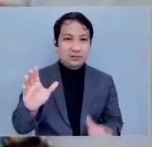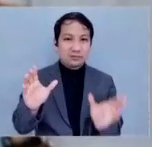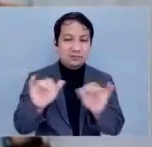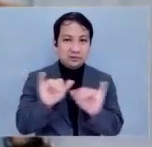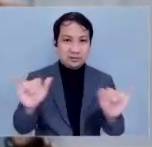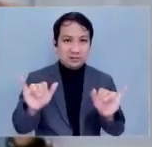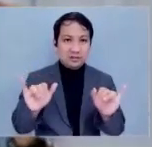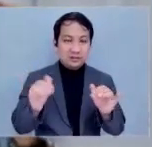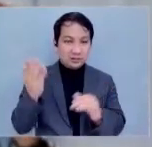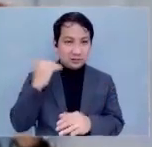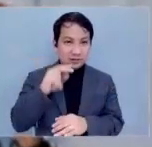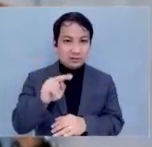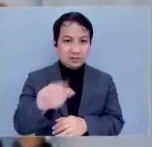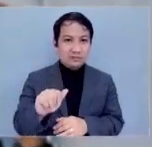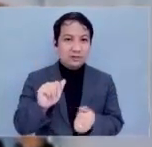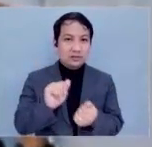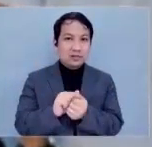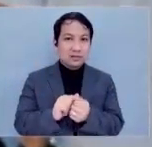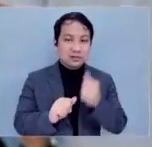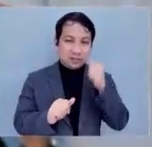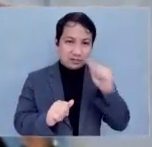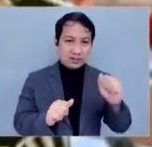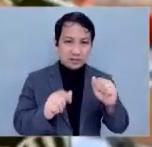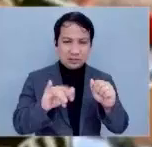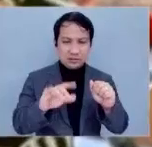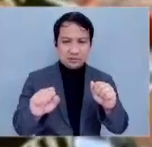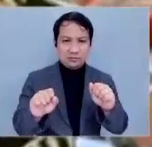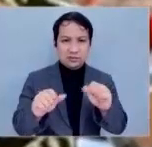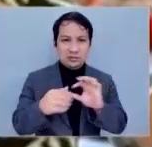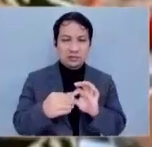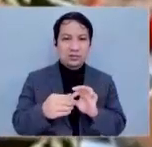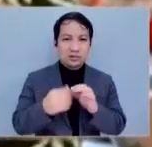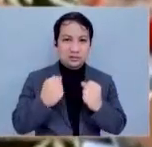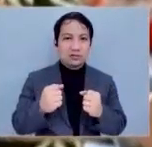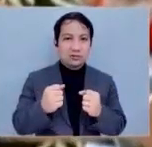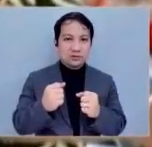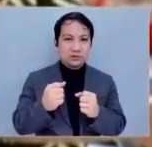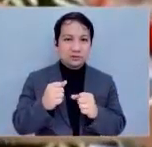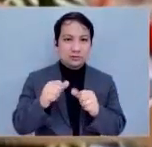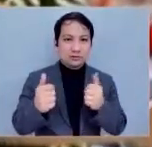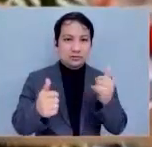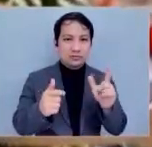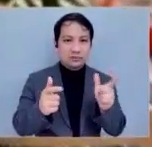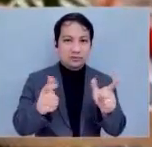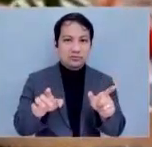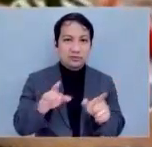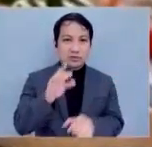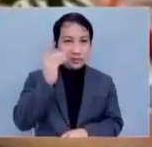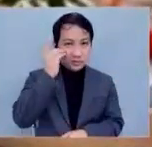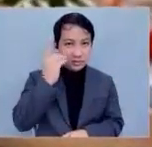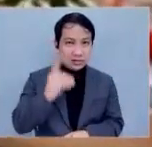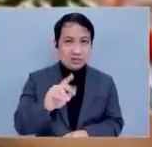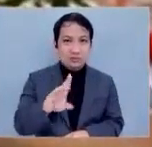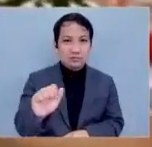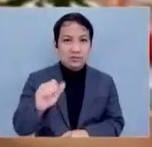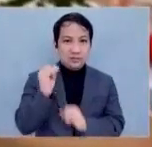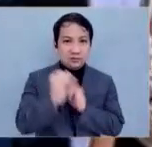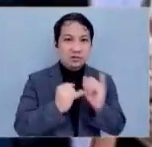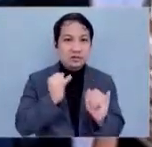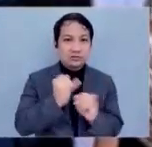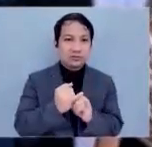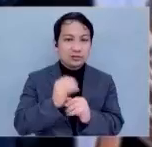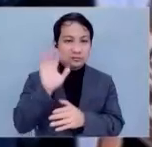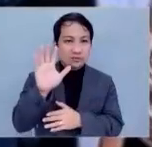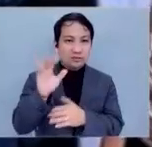NBA stars kasama si Andre Roberson para sa Strong Group Athletics sa 2024 Dubai International Basketball Championship. Magiging